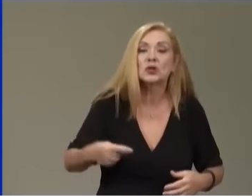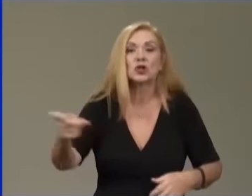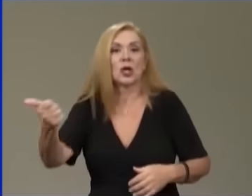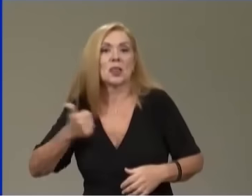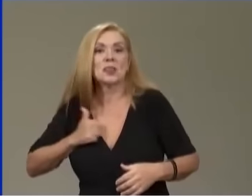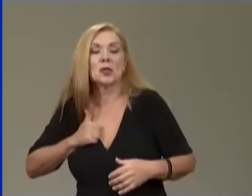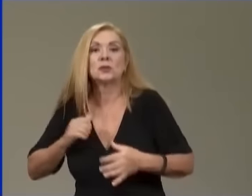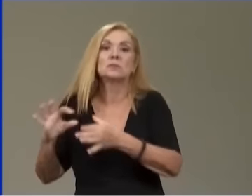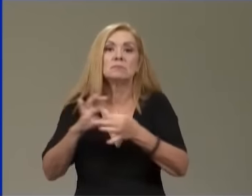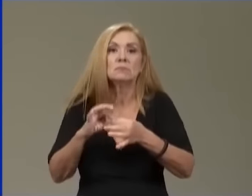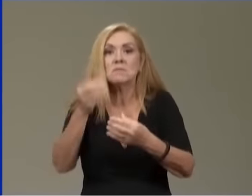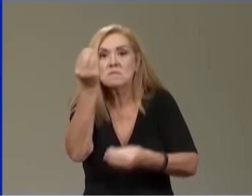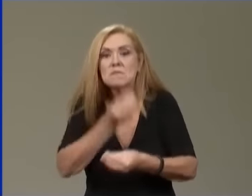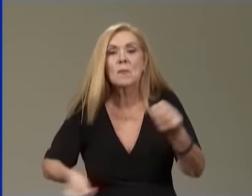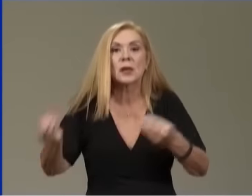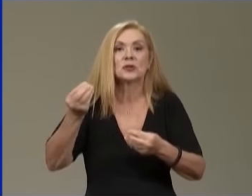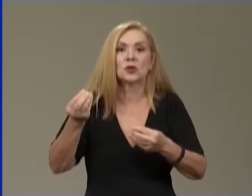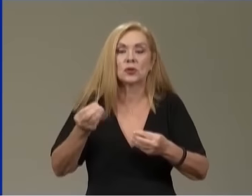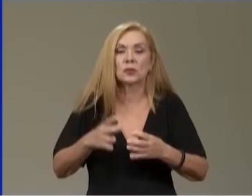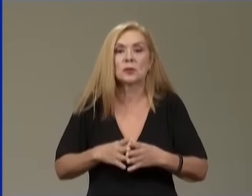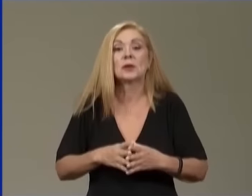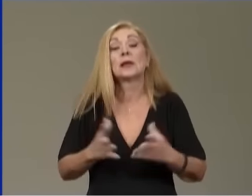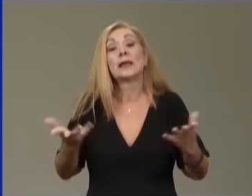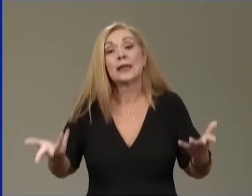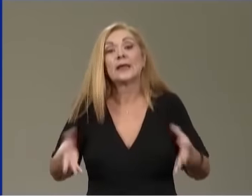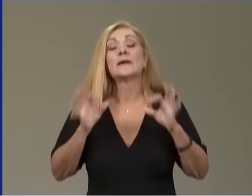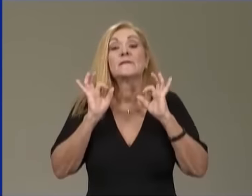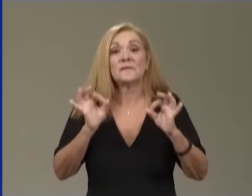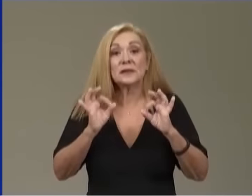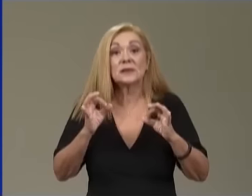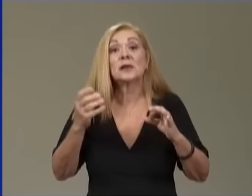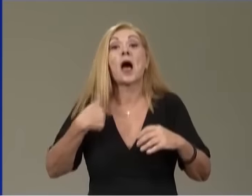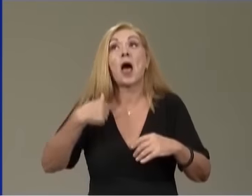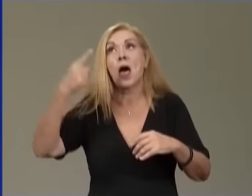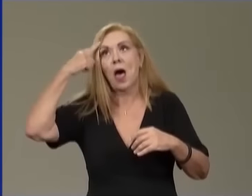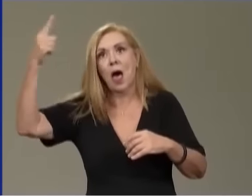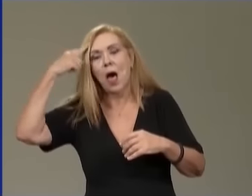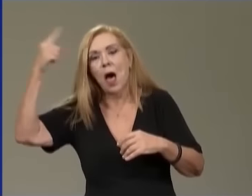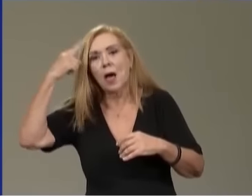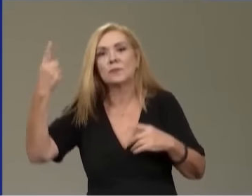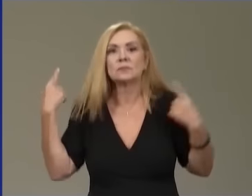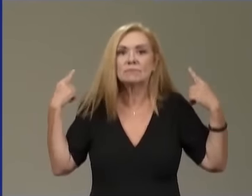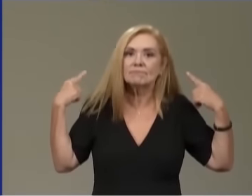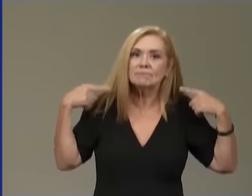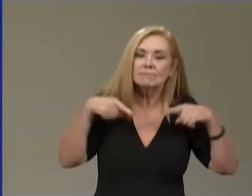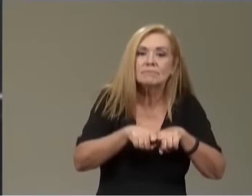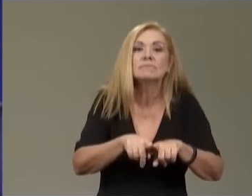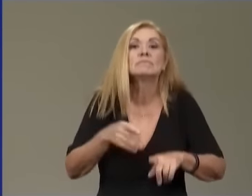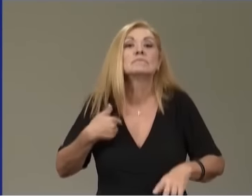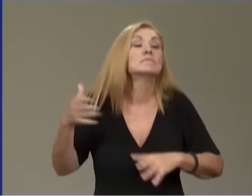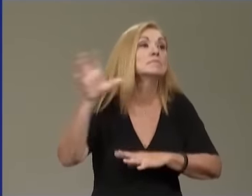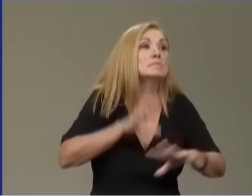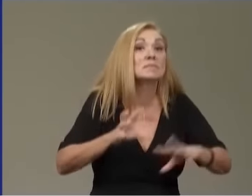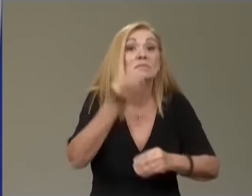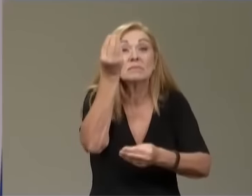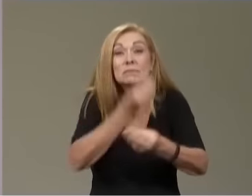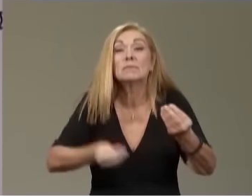τομέα. Και ασφαλώς για την σύγκληση απόψεων γύρω από την αναζήτηση του